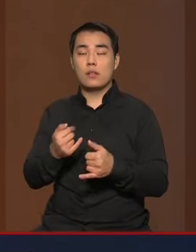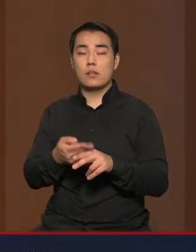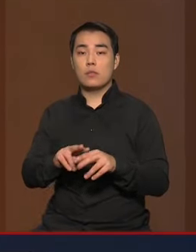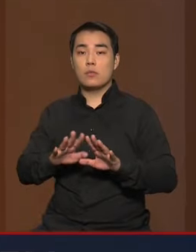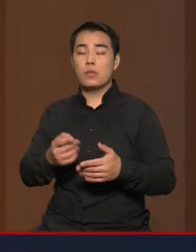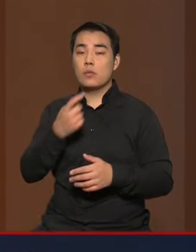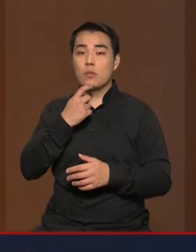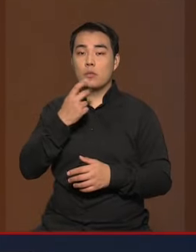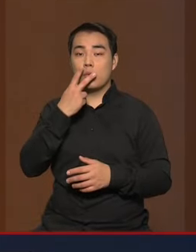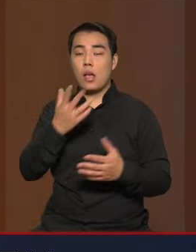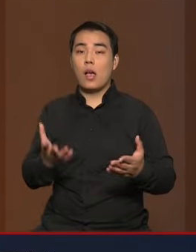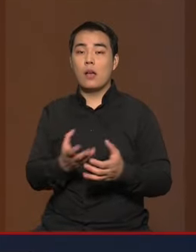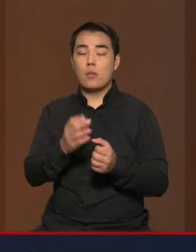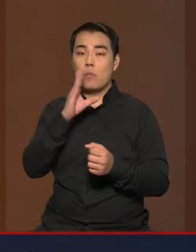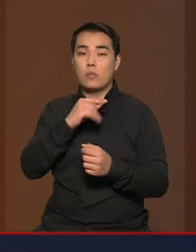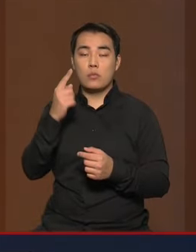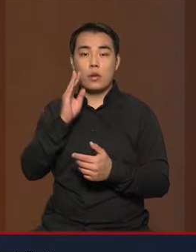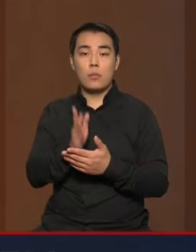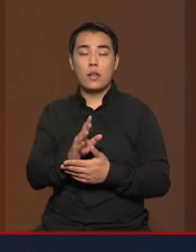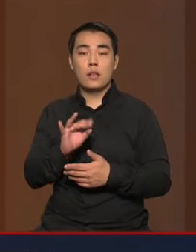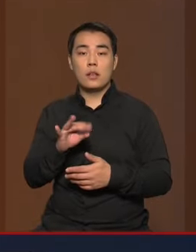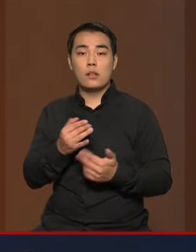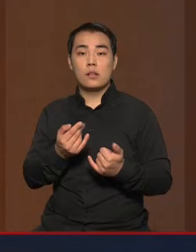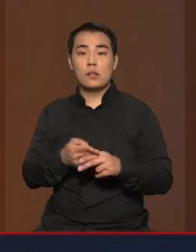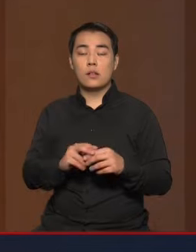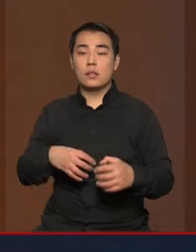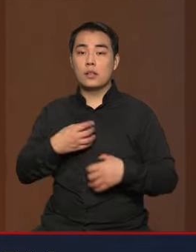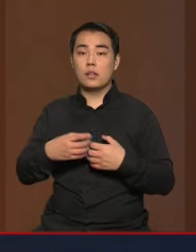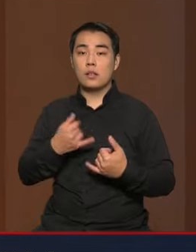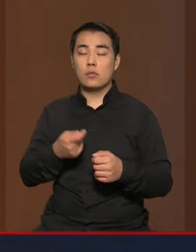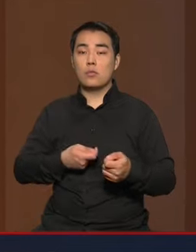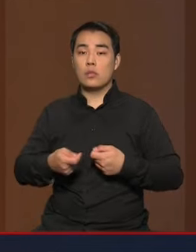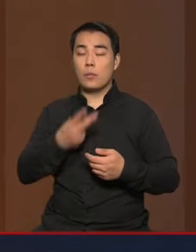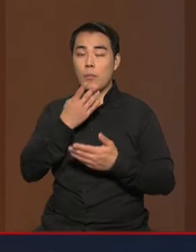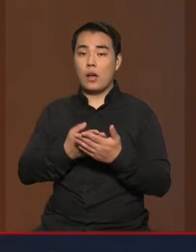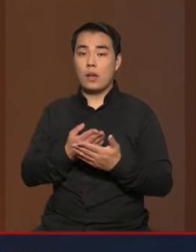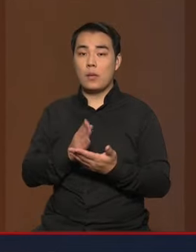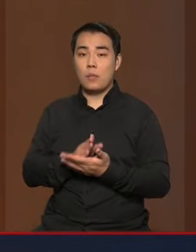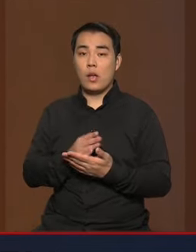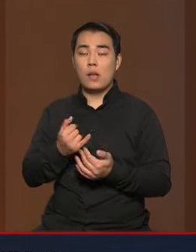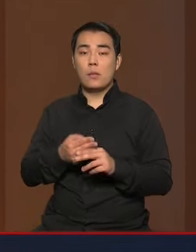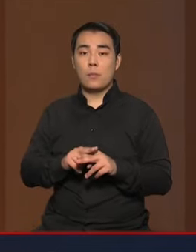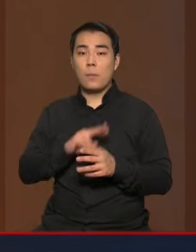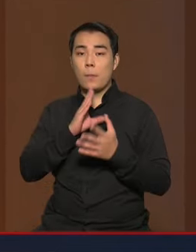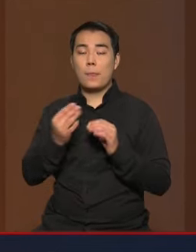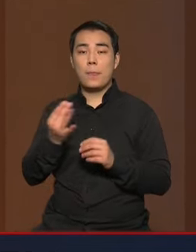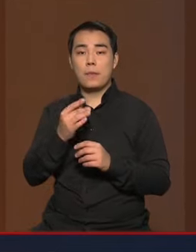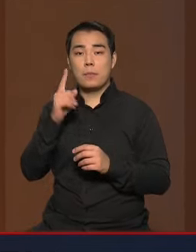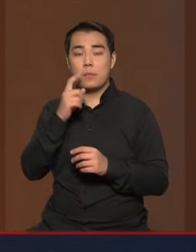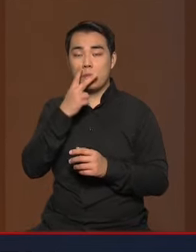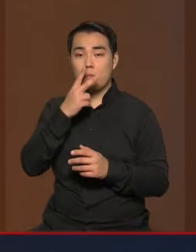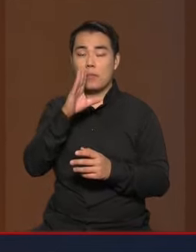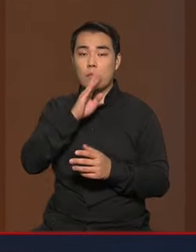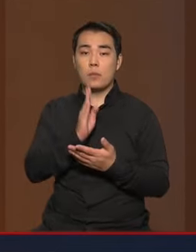да бір қиындықтардан құтқарамын деп ойлайды. Сондай қорқынышты басқара алатын адамдар бар, яғни олар үшін қызықты болуы